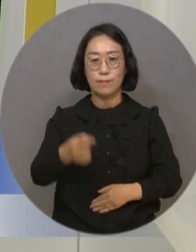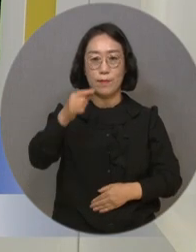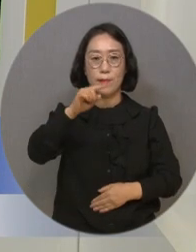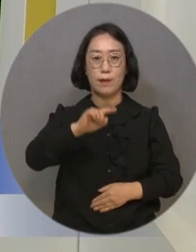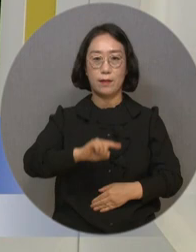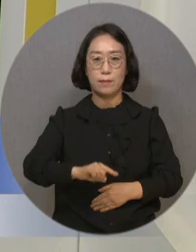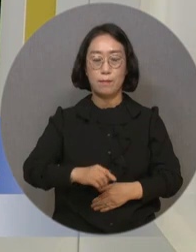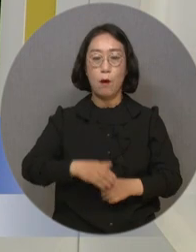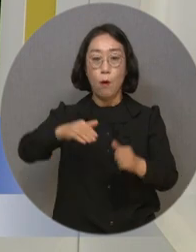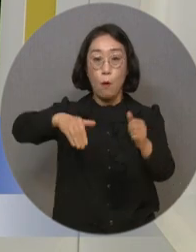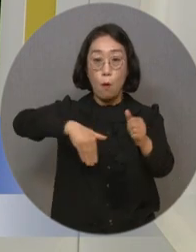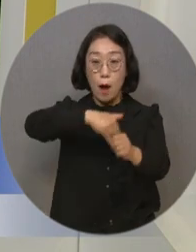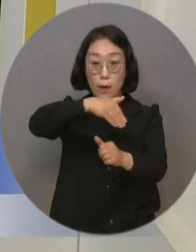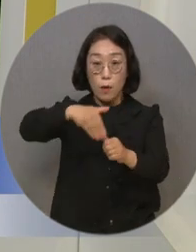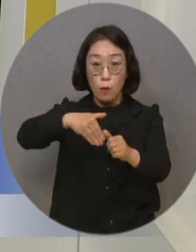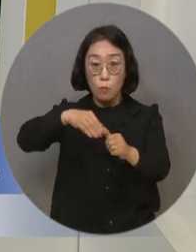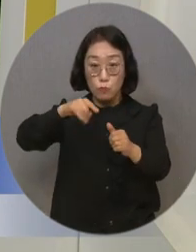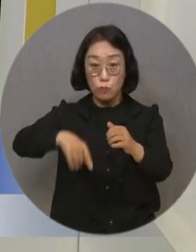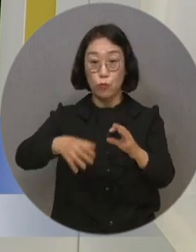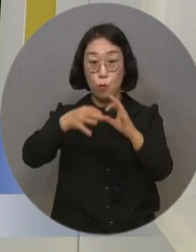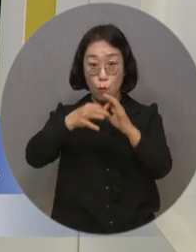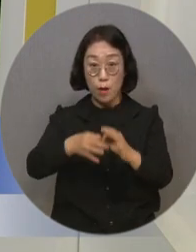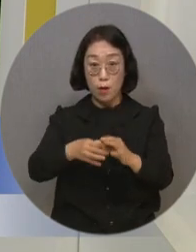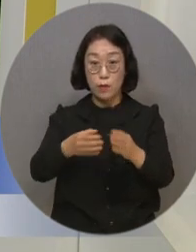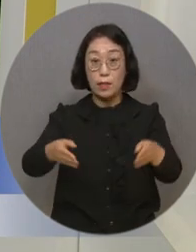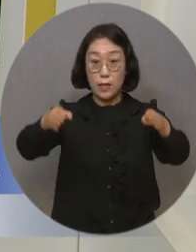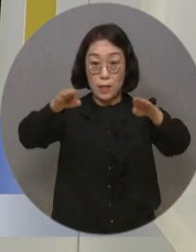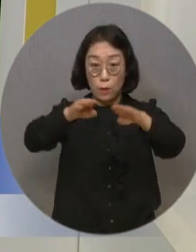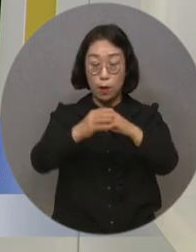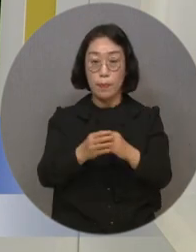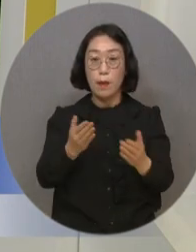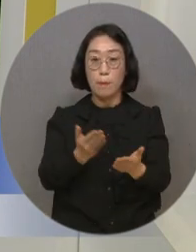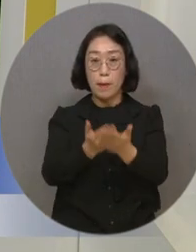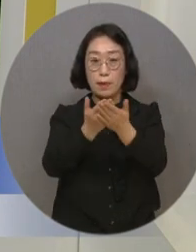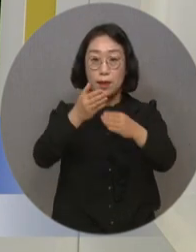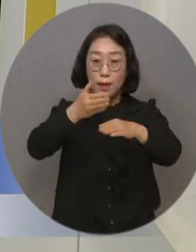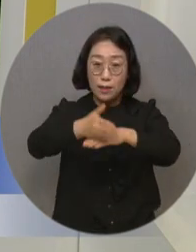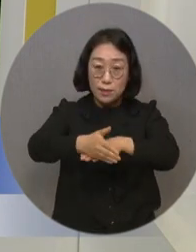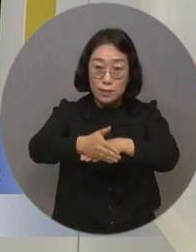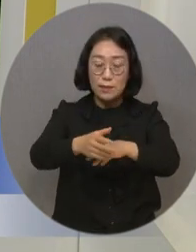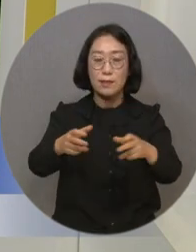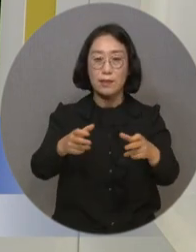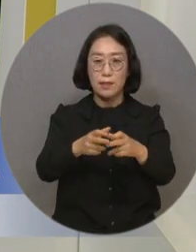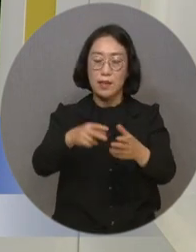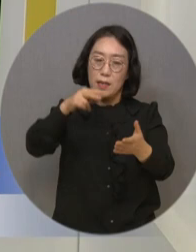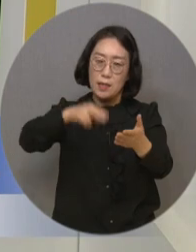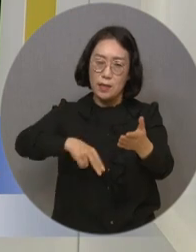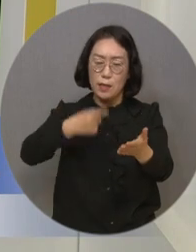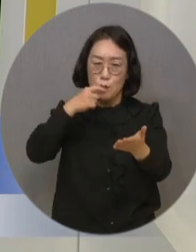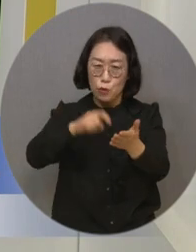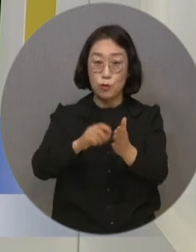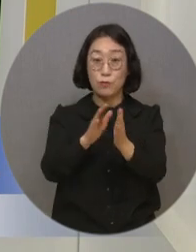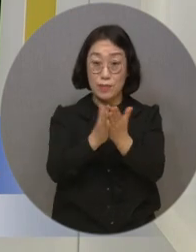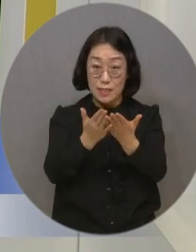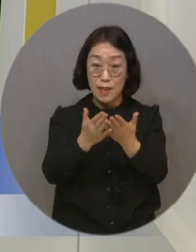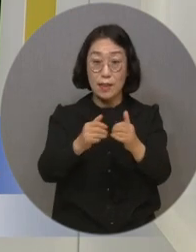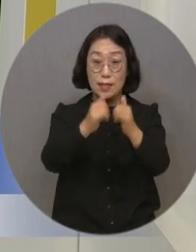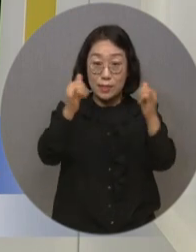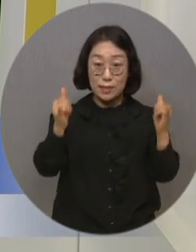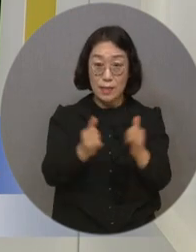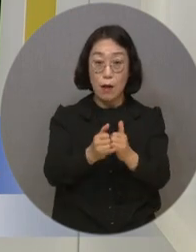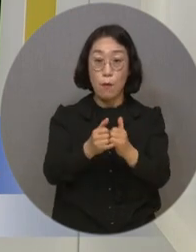뉴스입니다 환경보 산하 국립생태원이 발달장애인을 위한 읽기 쉬운 생태도서를 사회복지시설과